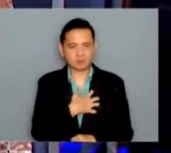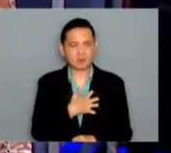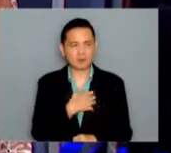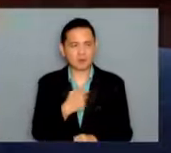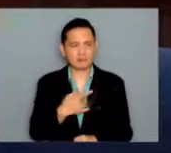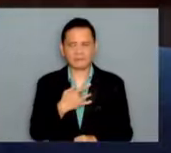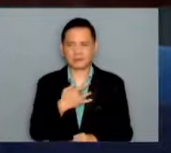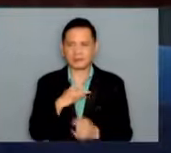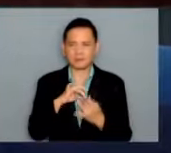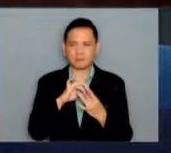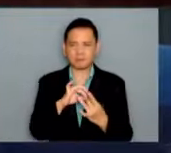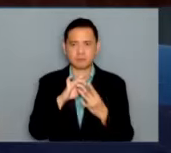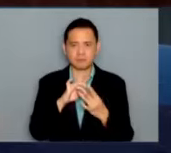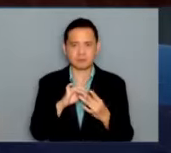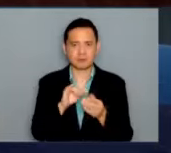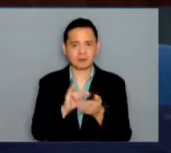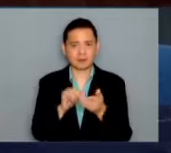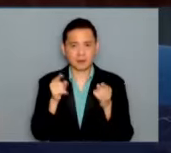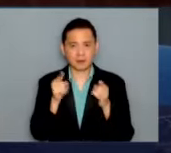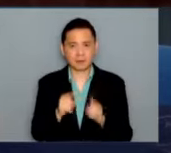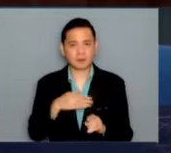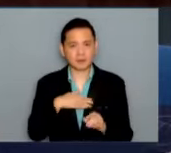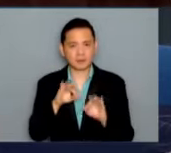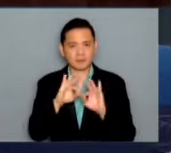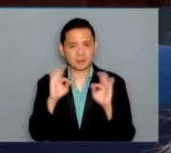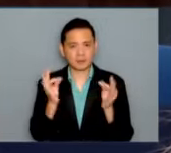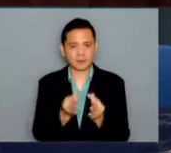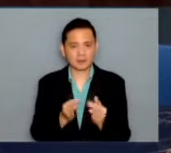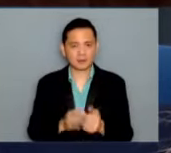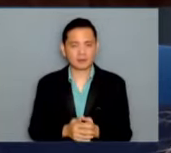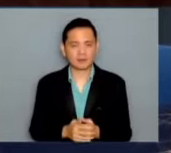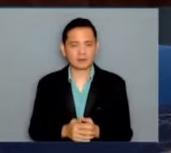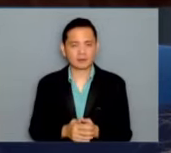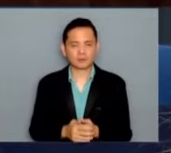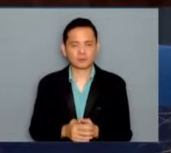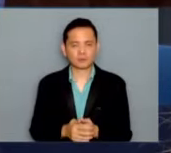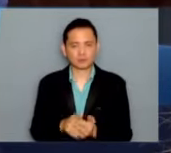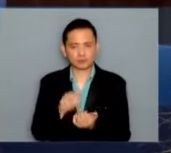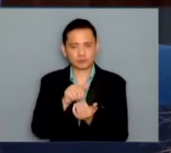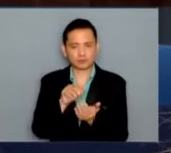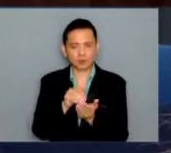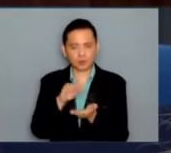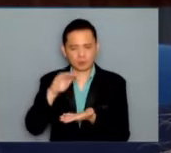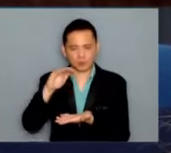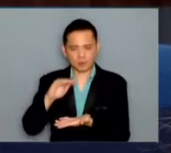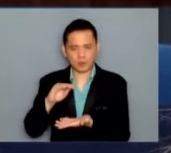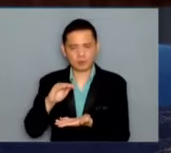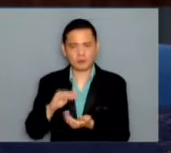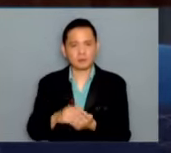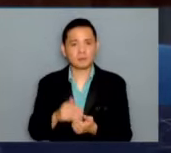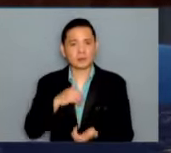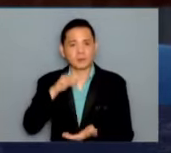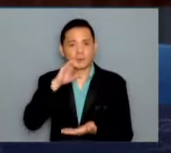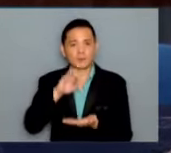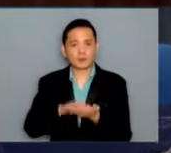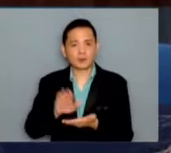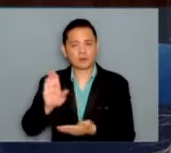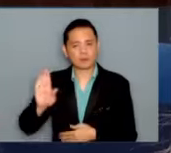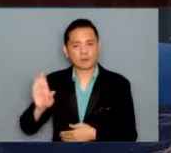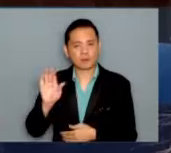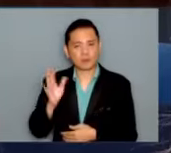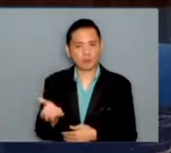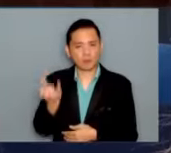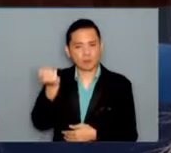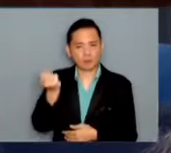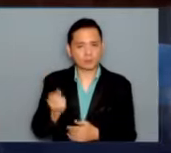dahil nangyari sa amin yan, ano? I have a Pomeranian. Mm-hmm. Actually, it's not my, ano, yung wife ko yung owns it, no? So,